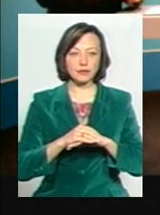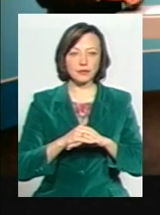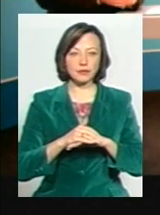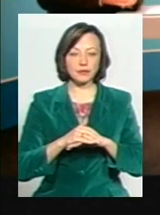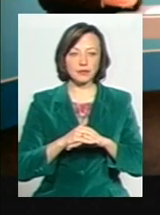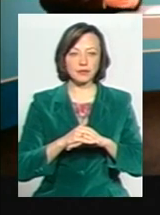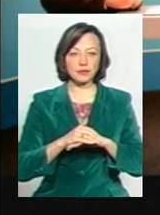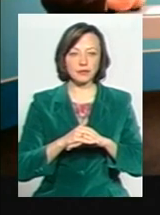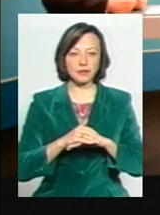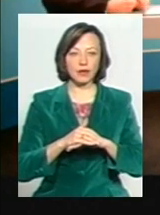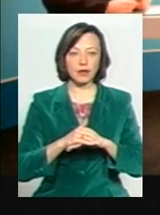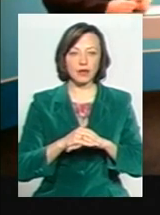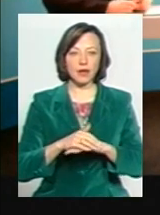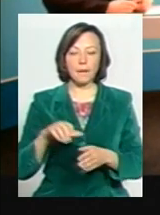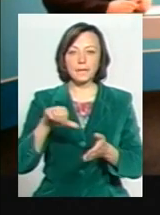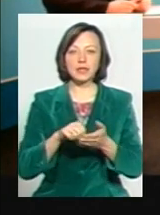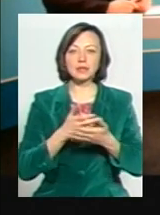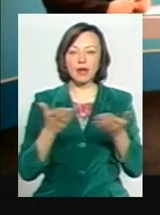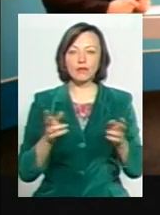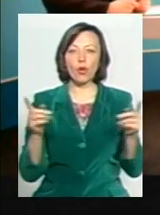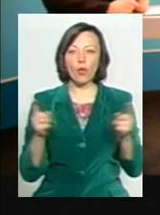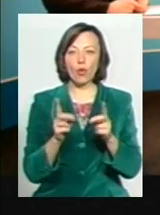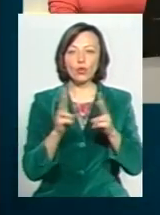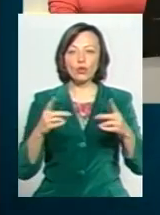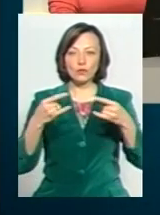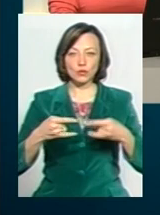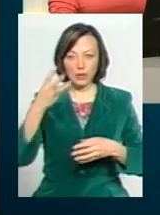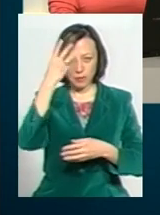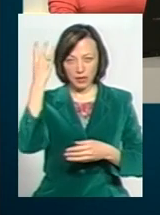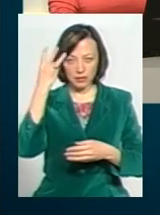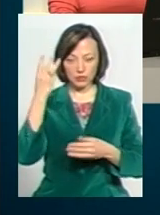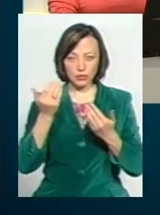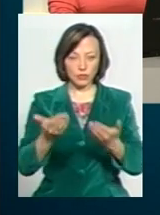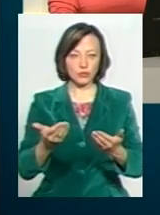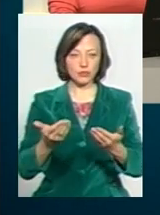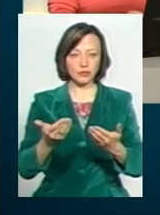Представте, будь ласка, коротко, хто знаходиться в студії Хмельницького.